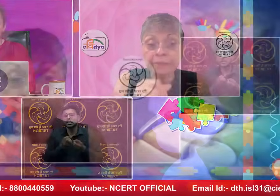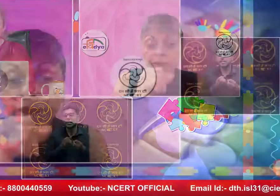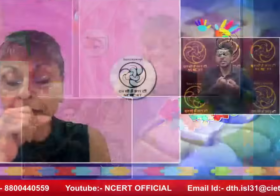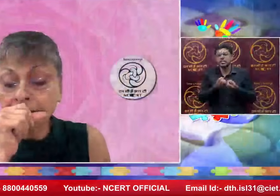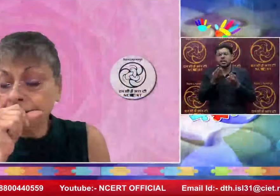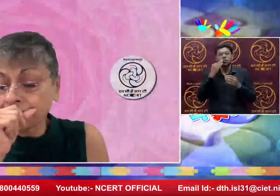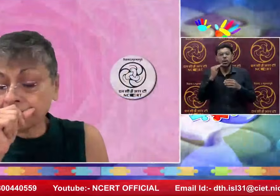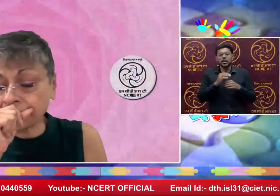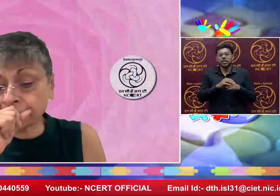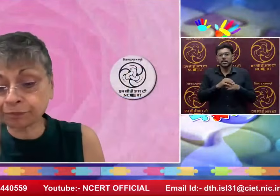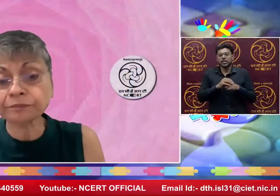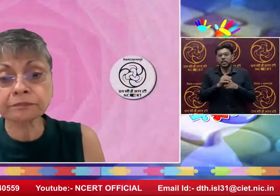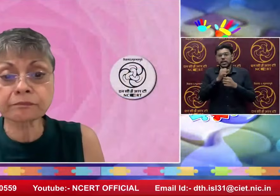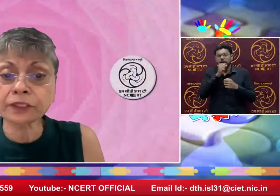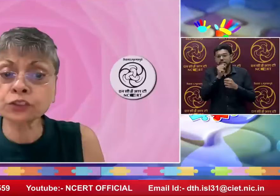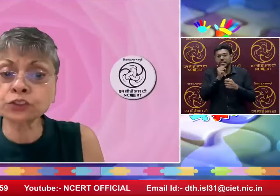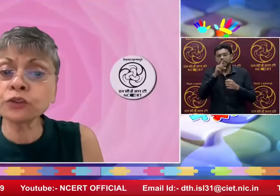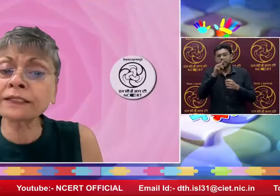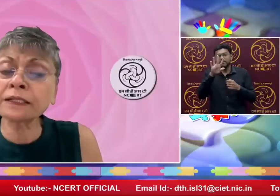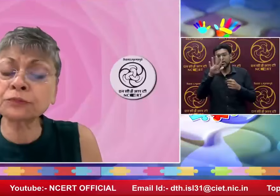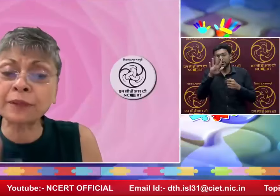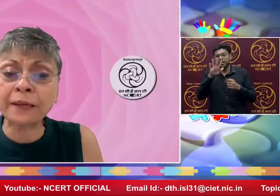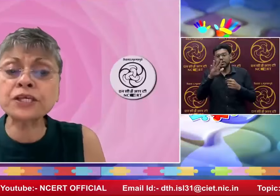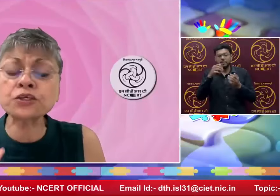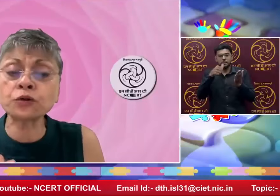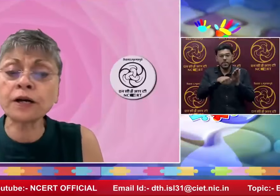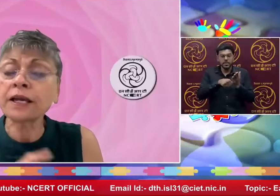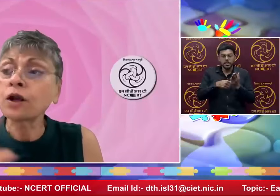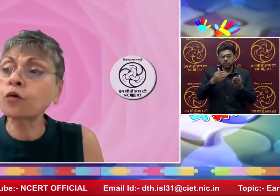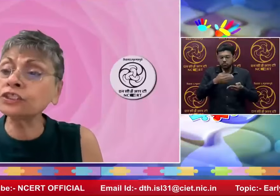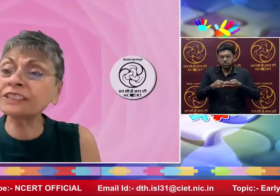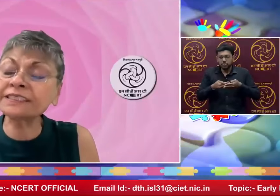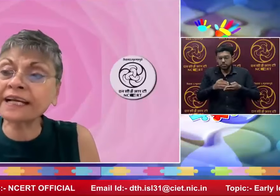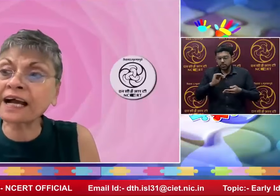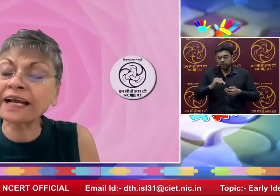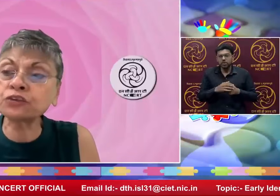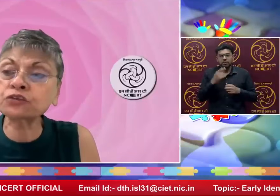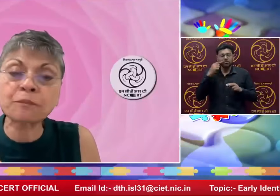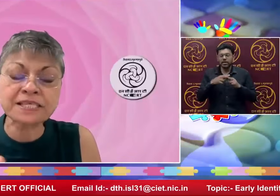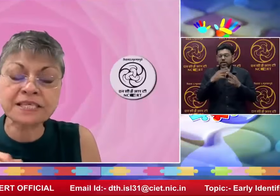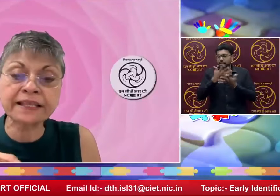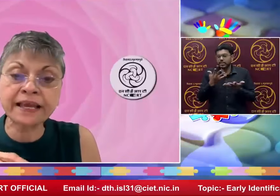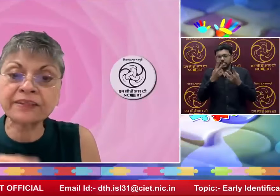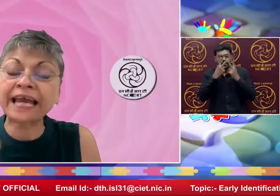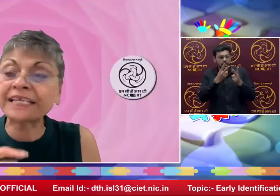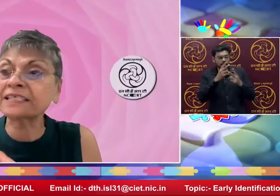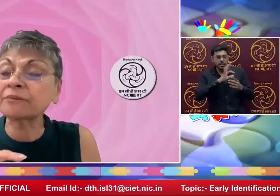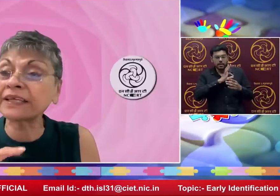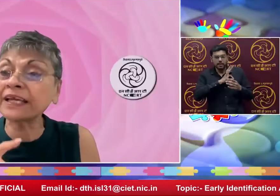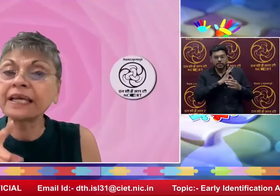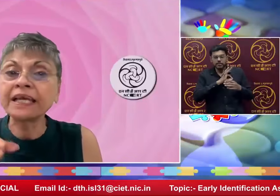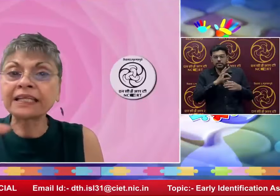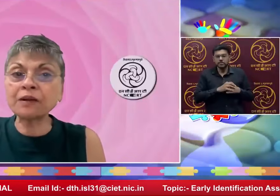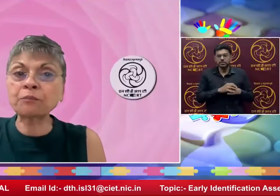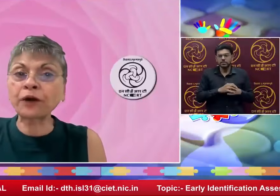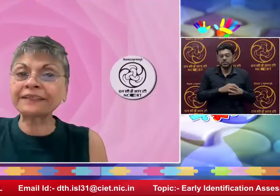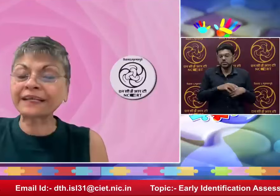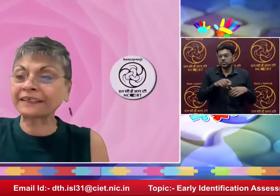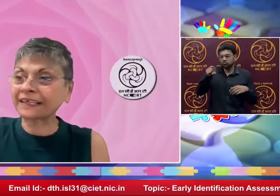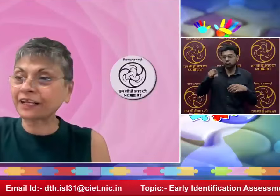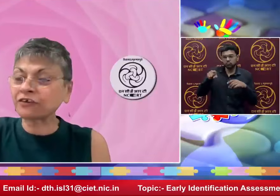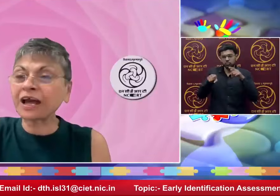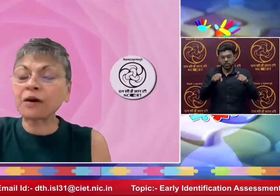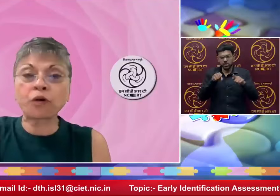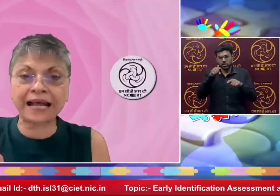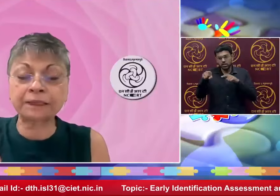लेते हैं. So little babies, कोई चीज देखा है जो उसका पसंद है, if they like something, they will point